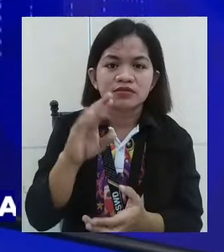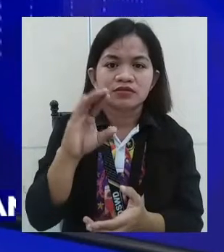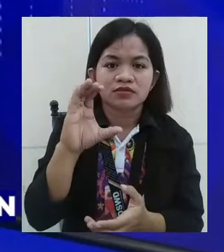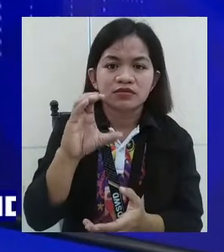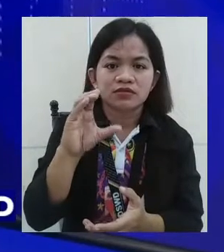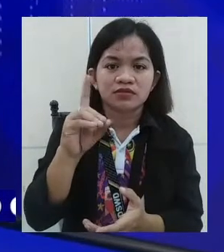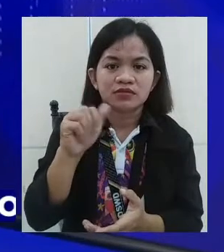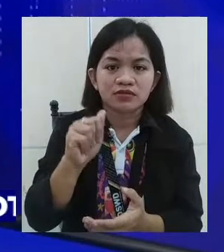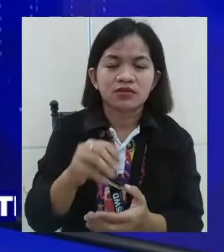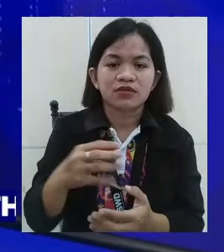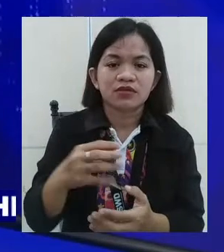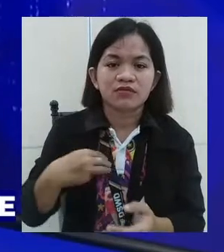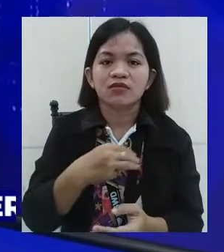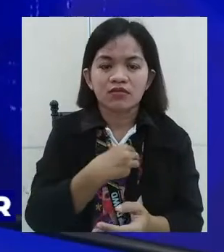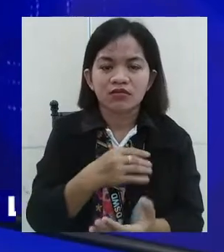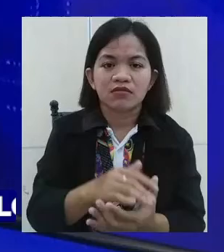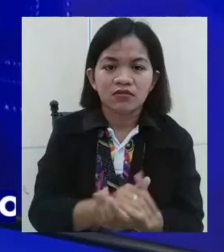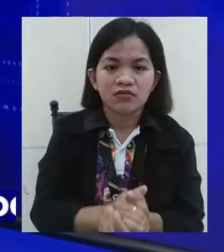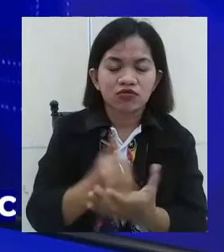yung health, etong